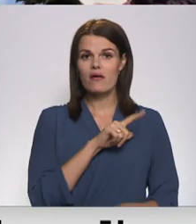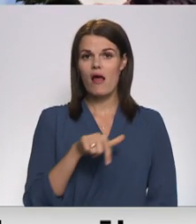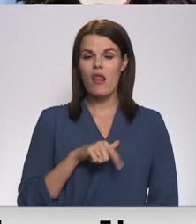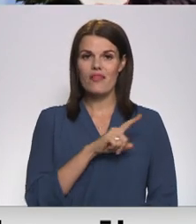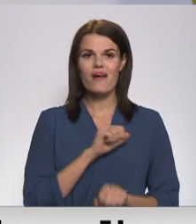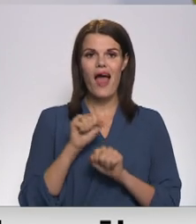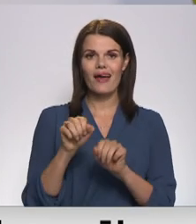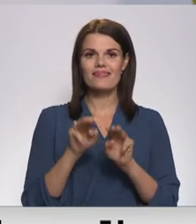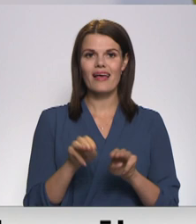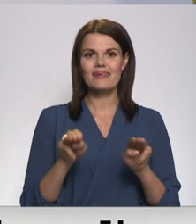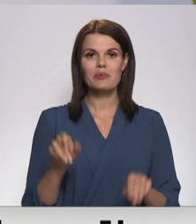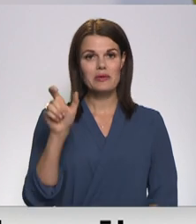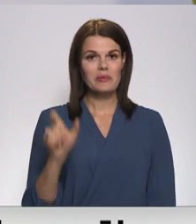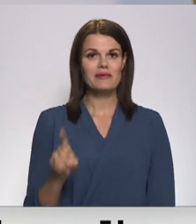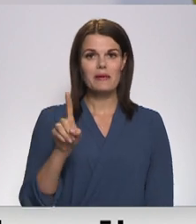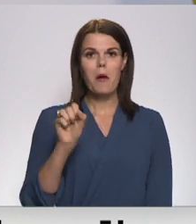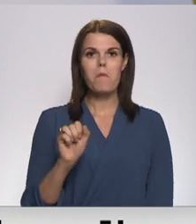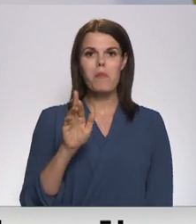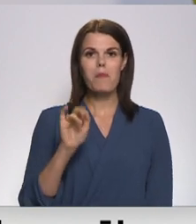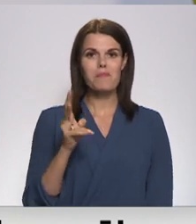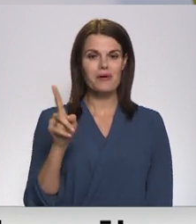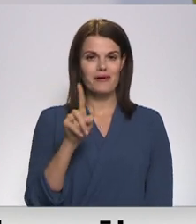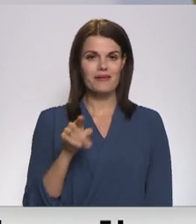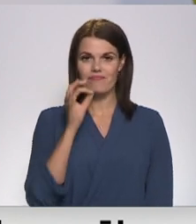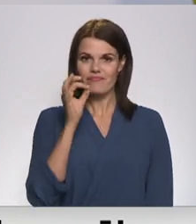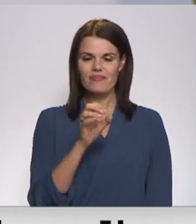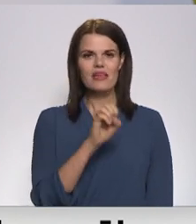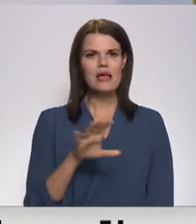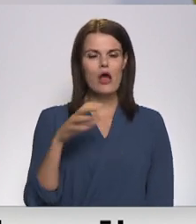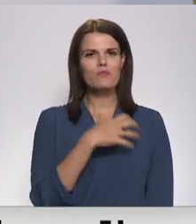aizsardzības ministrs Ārtis Pabriks sacīja, ka Eiropai būtu jāstiprina aizsardzības industrija.